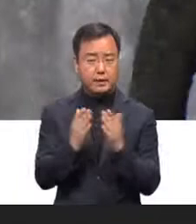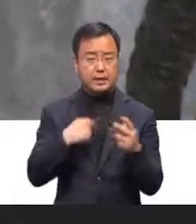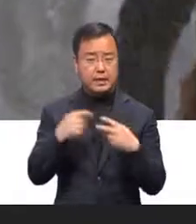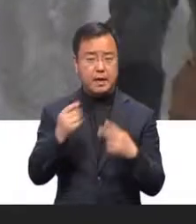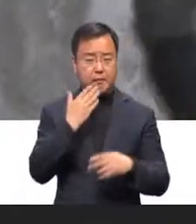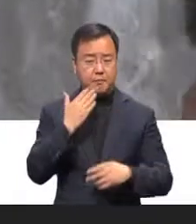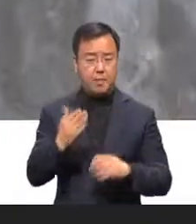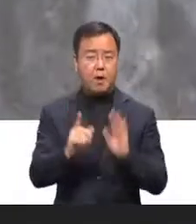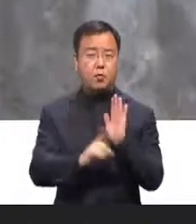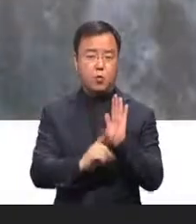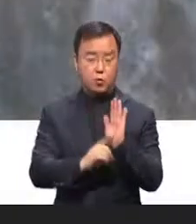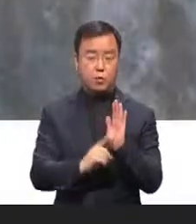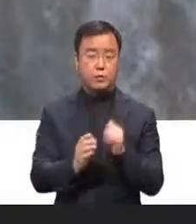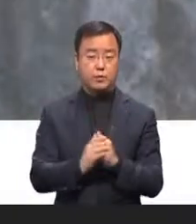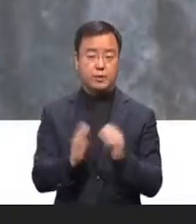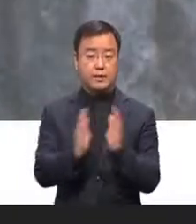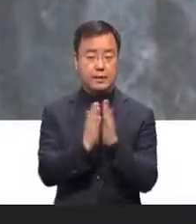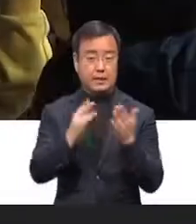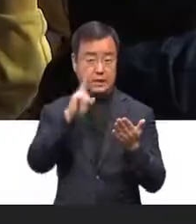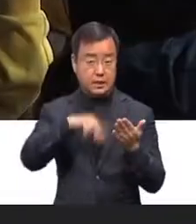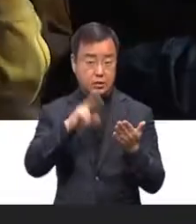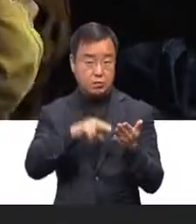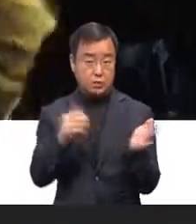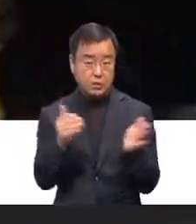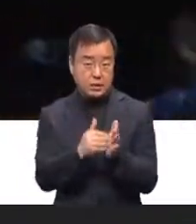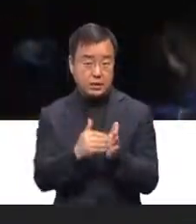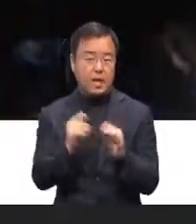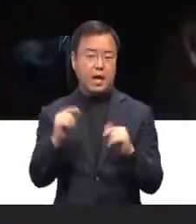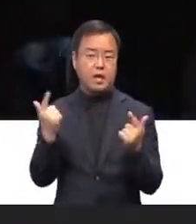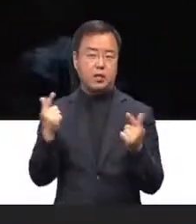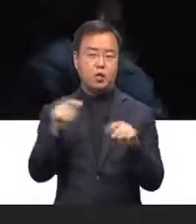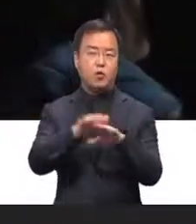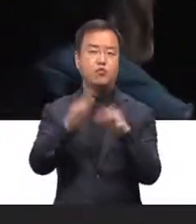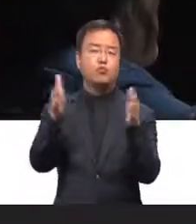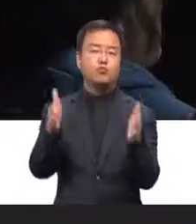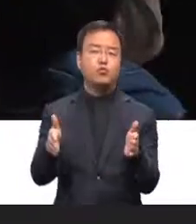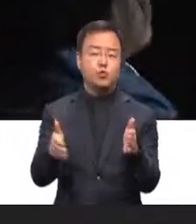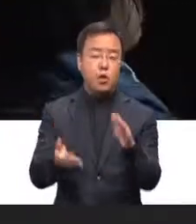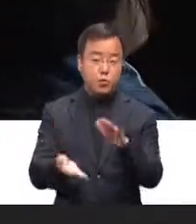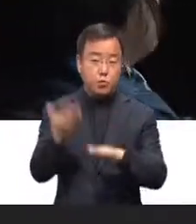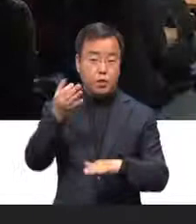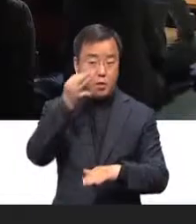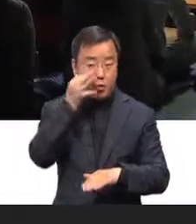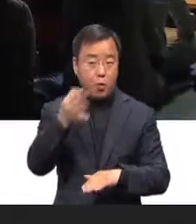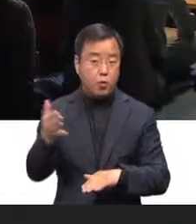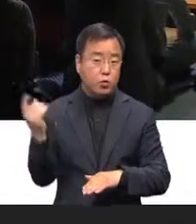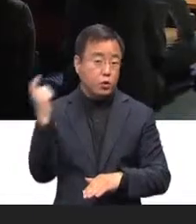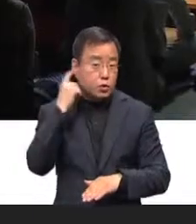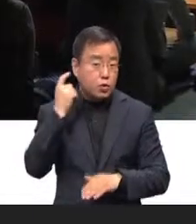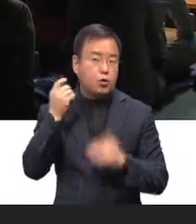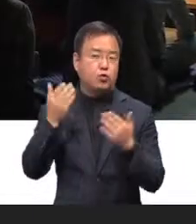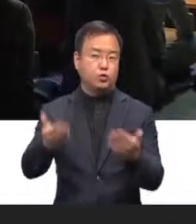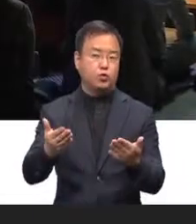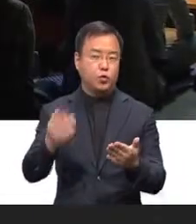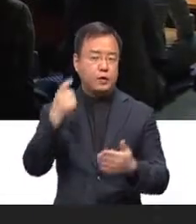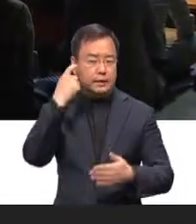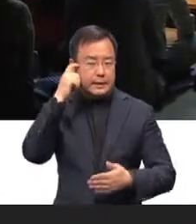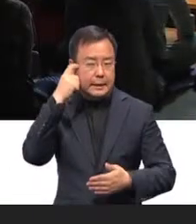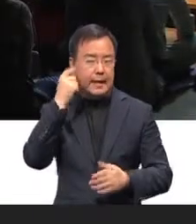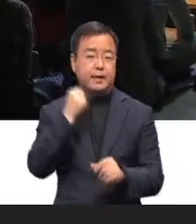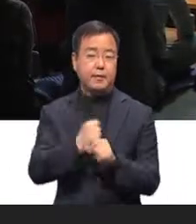이어집니다. 책을 읽어주는 것에서 나아가 무대 위에서 보여주고 들려주며 상상하게 만드는